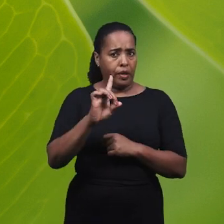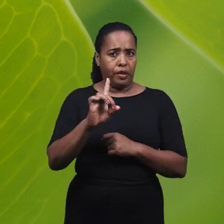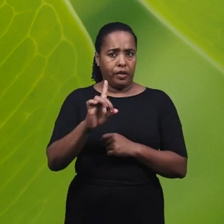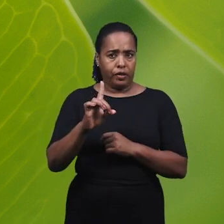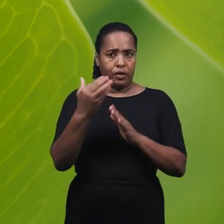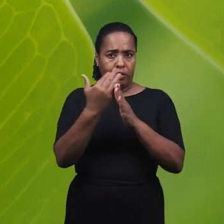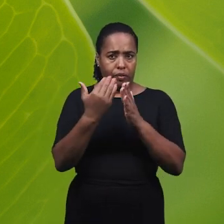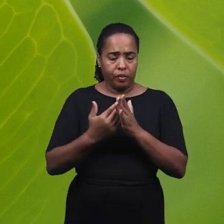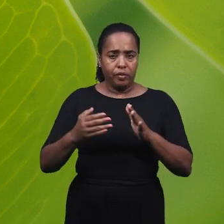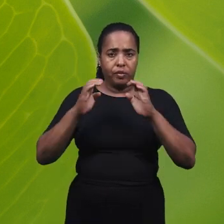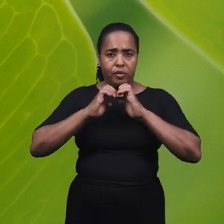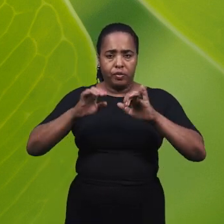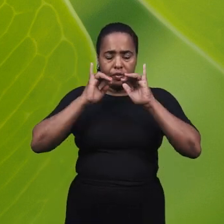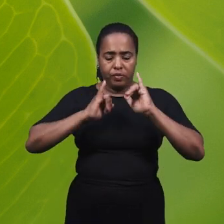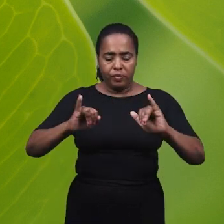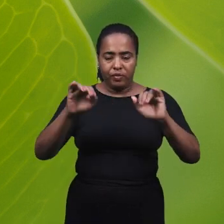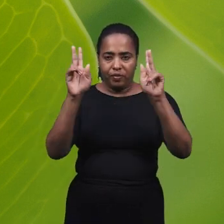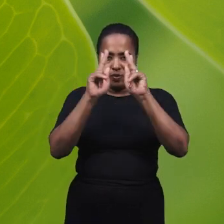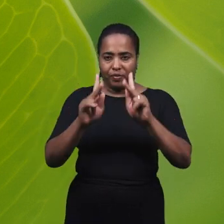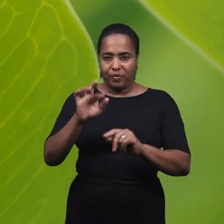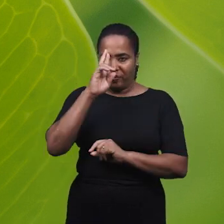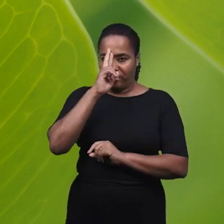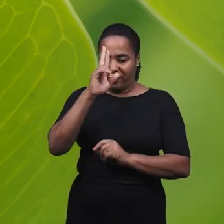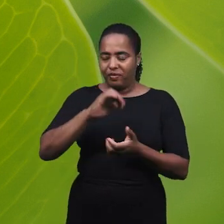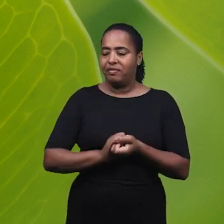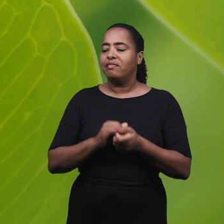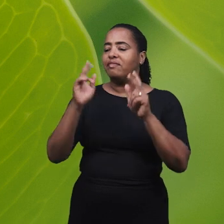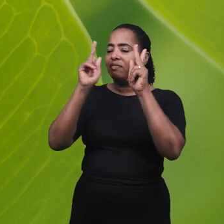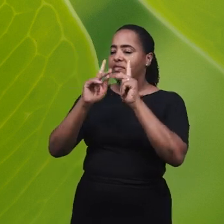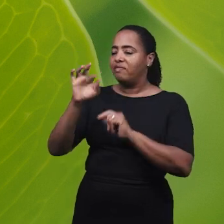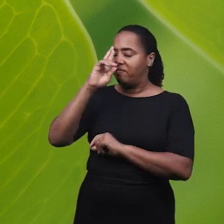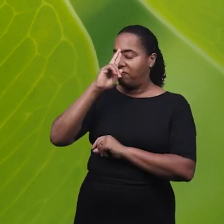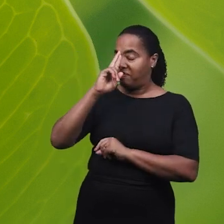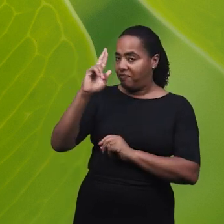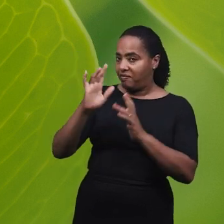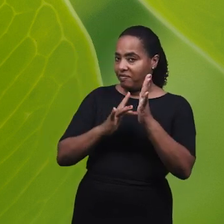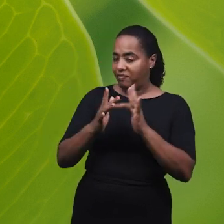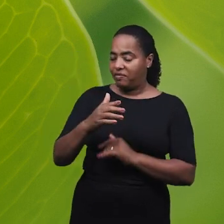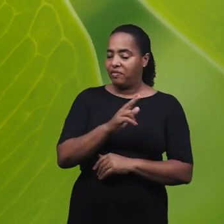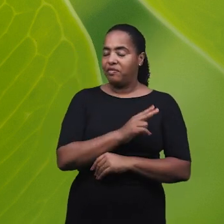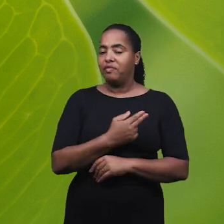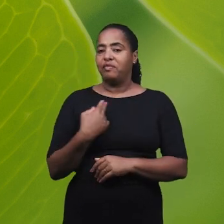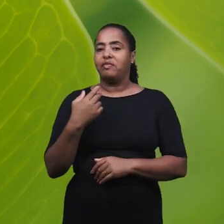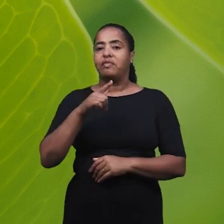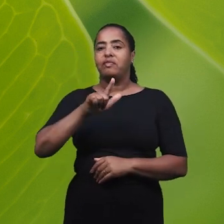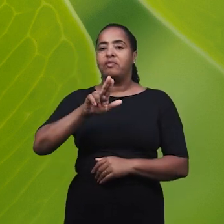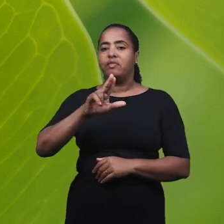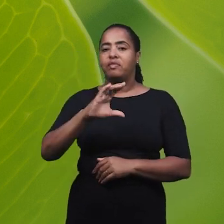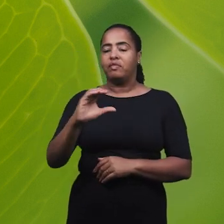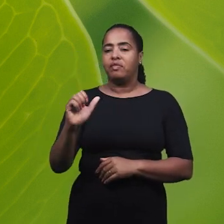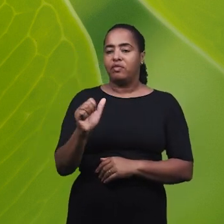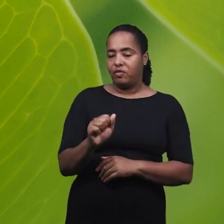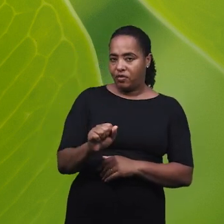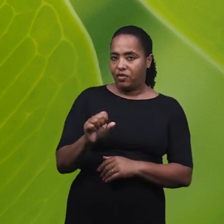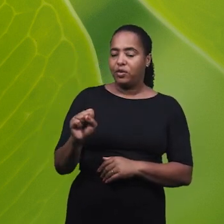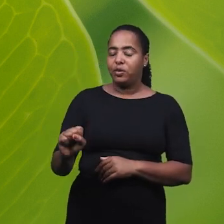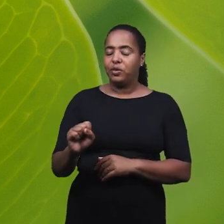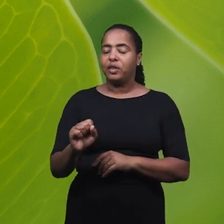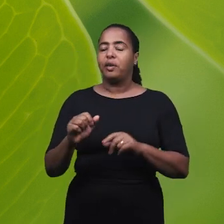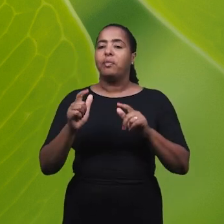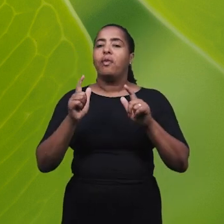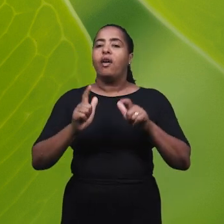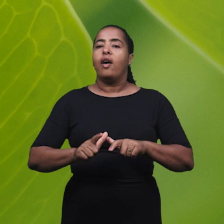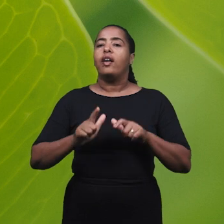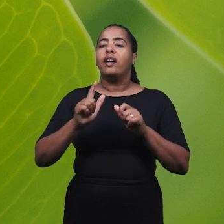laissez pas d'assister à la formation à la notion de l'évangile éternel. La paix du Seigneur. La paix du Seigneur Jésus, mes frères. Je suis Lucas